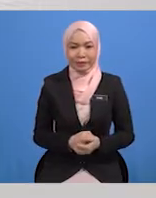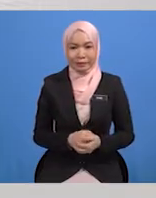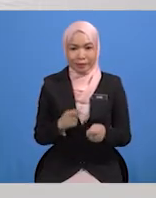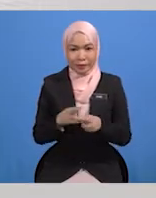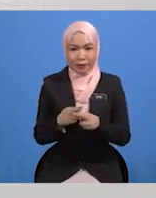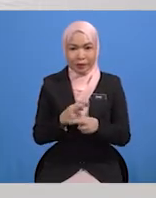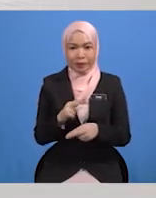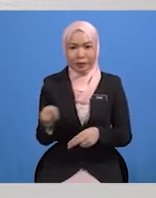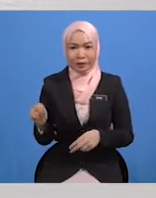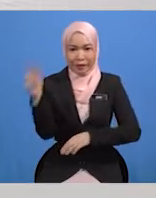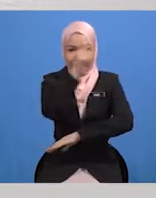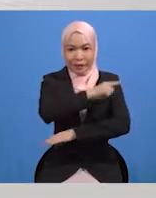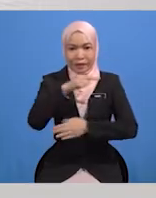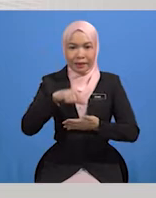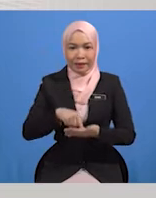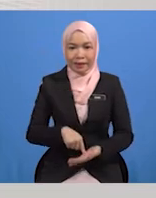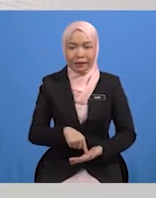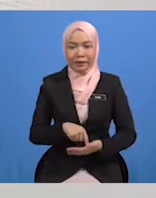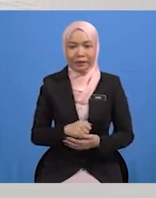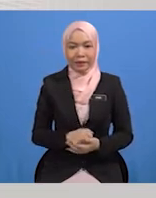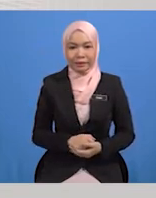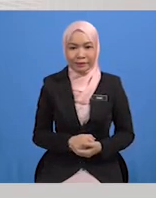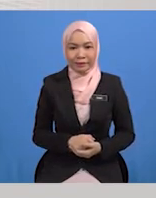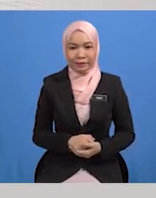Perumusan pembelajaran pada hari ini,